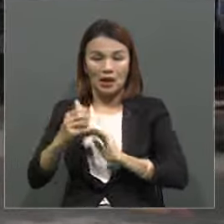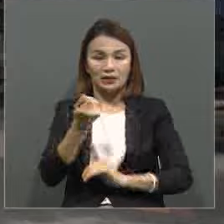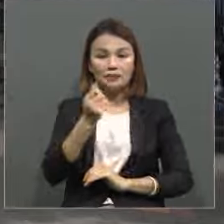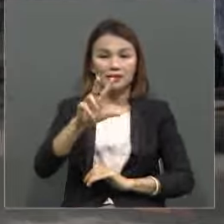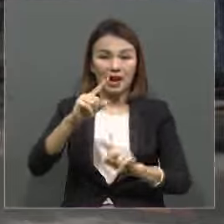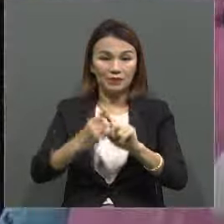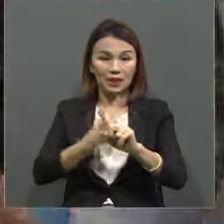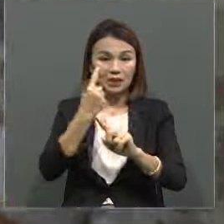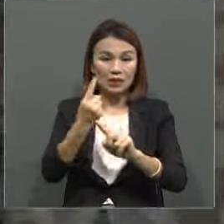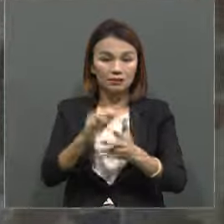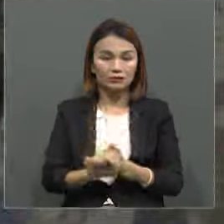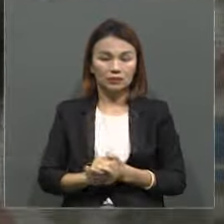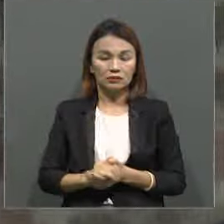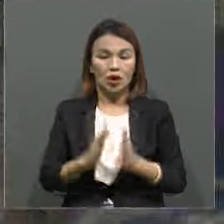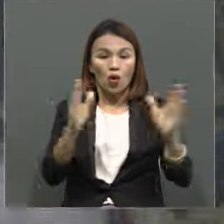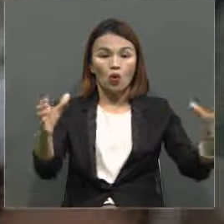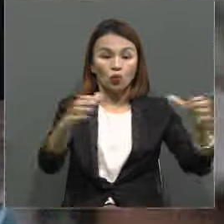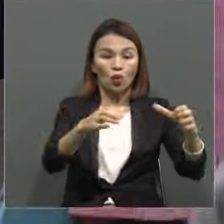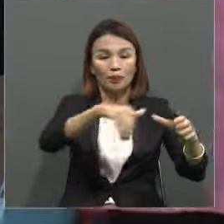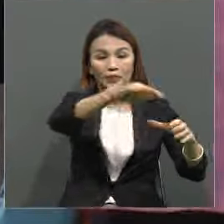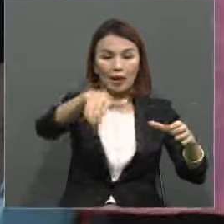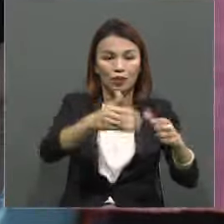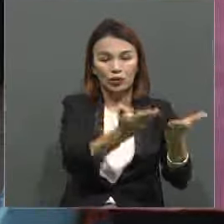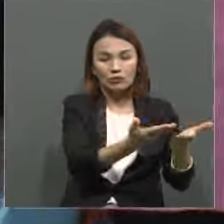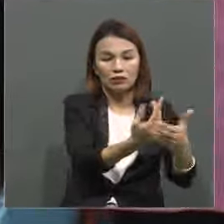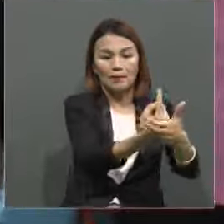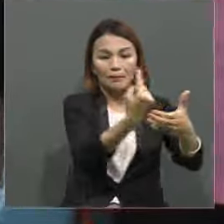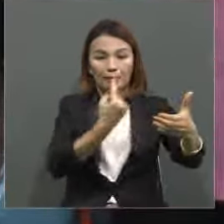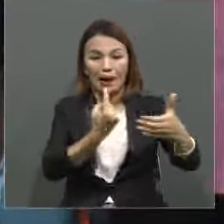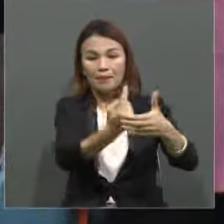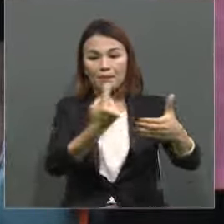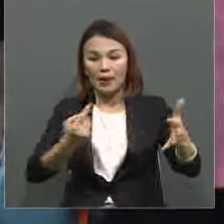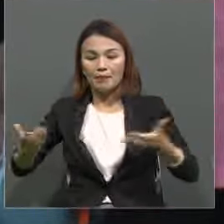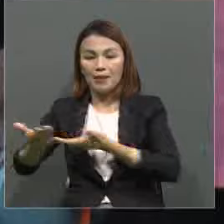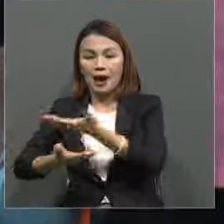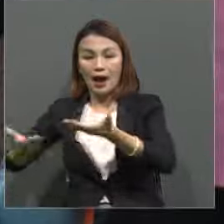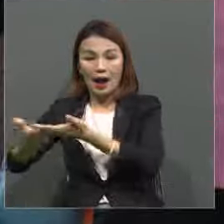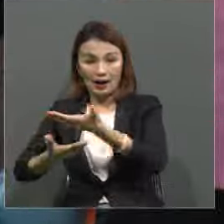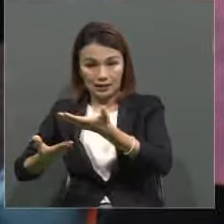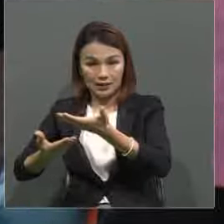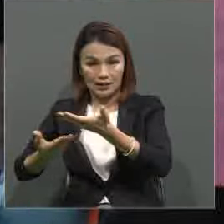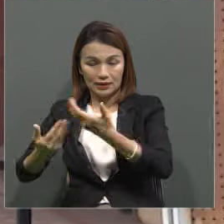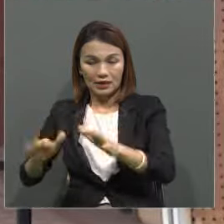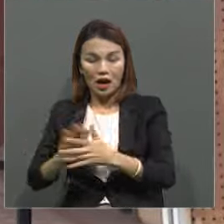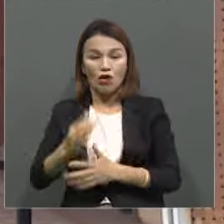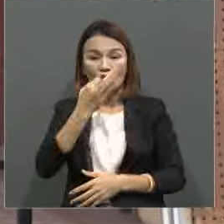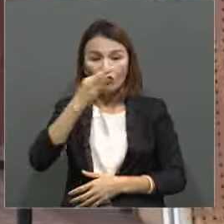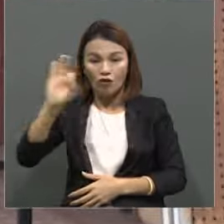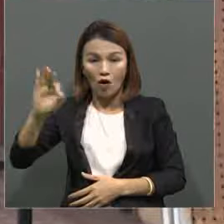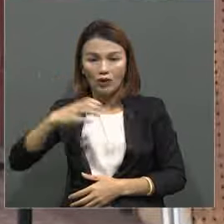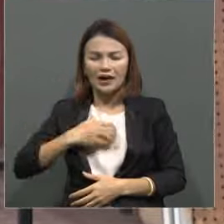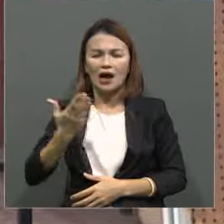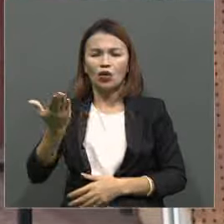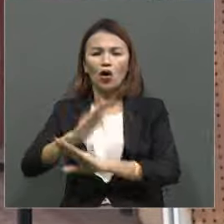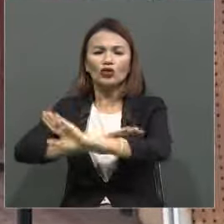กราคมก็จะเชิญตัวแทนกลุ่มที่มาเนี่ยครับเข้าไปหารือกับตัวคณะกรรมการ ส่วนเรื่องที่ร้องเรียนอยากจะให้ยก